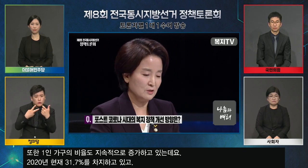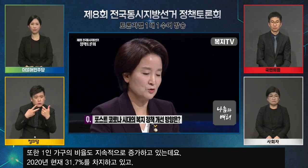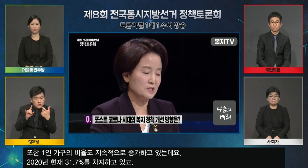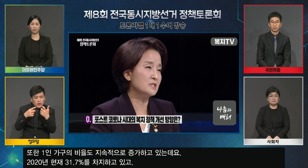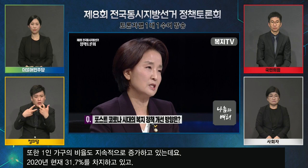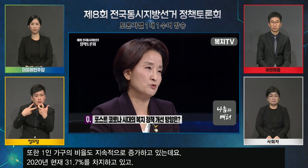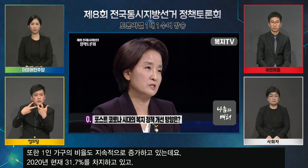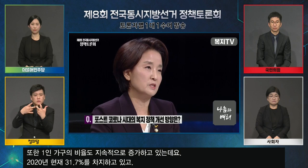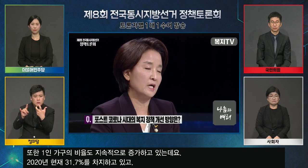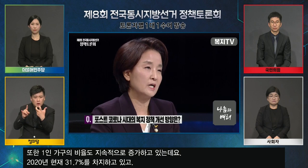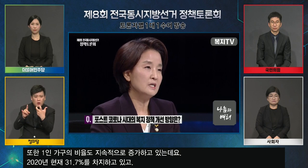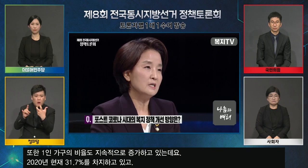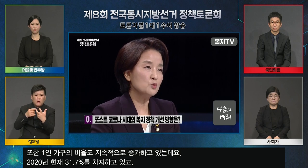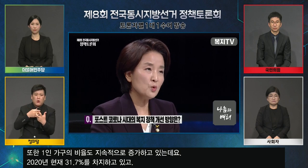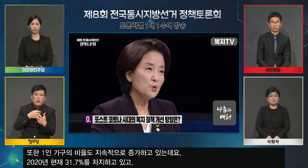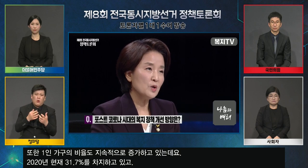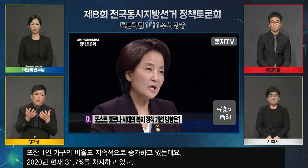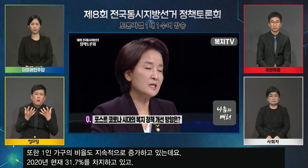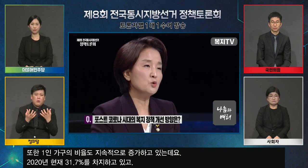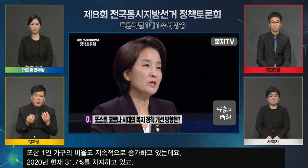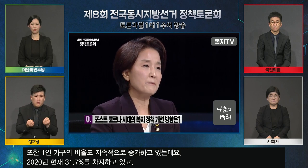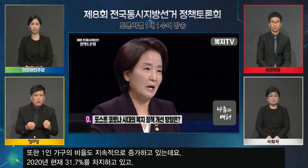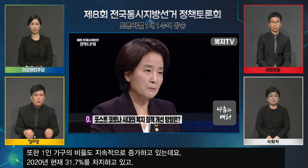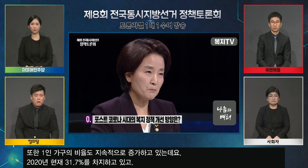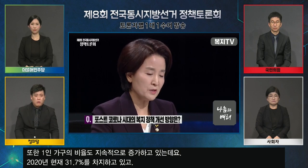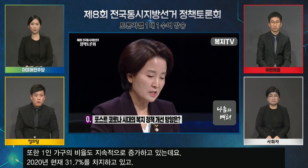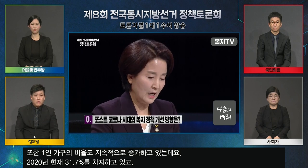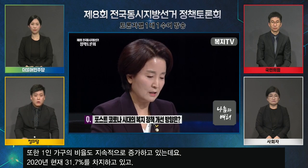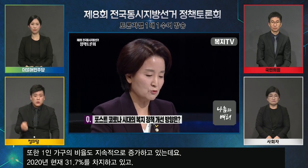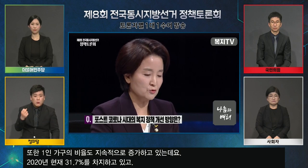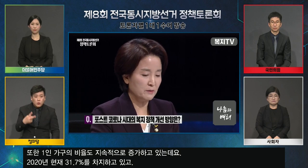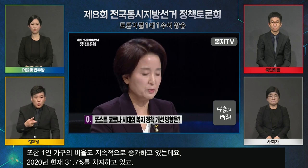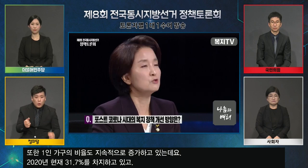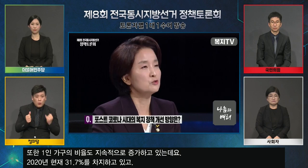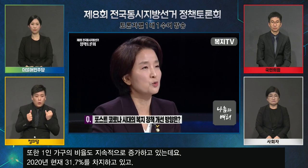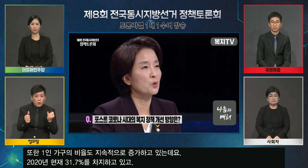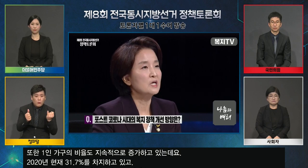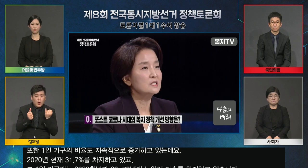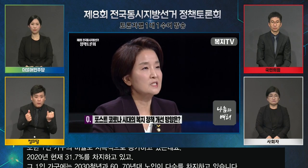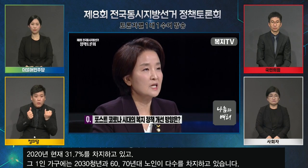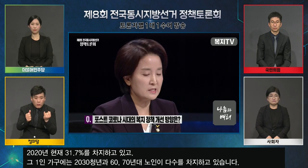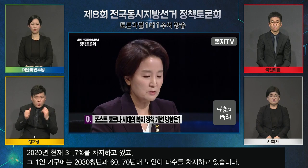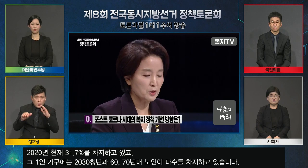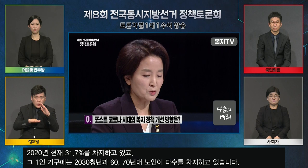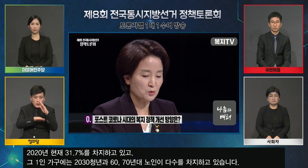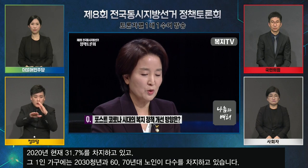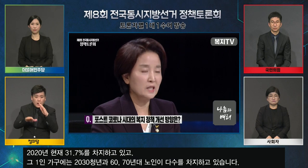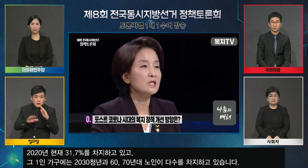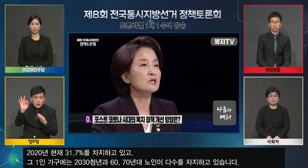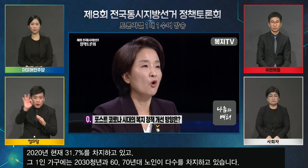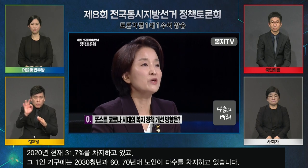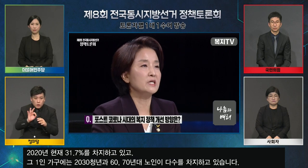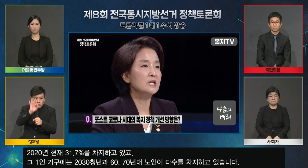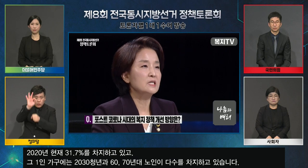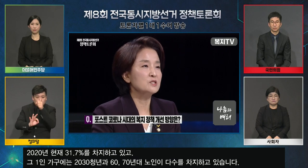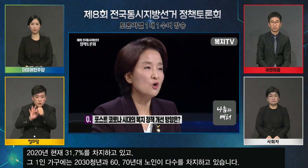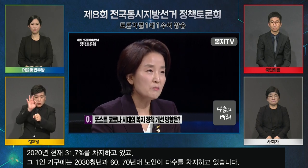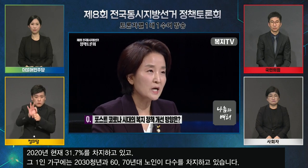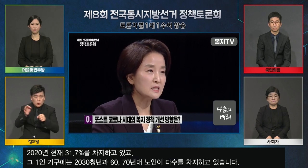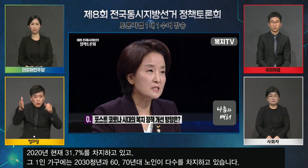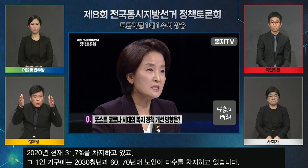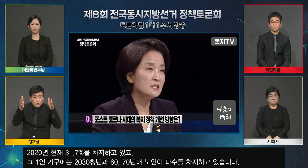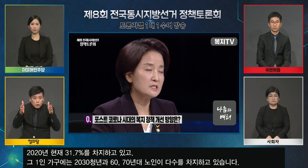다수를 차지하고 있습니다. 또 하나 통계 막벌이 가구의 비율도 지난 10여 년 동안 거의